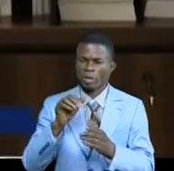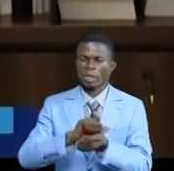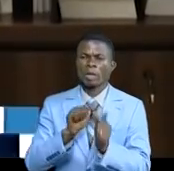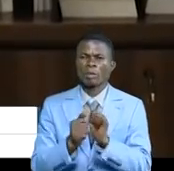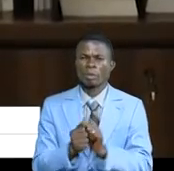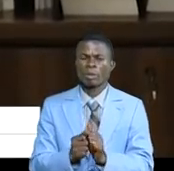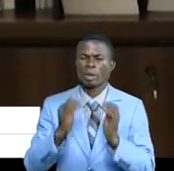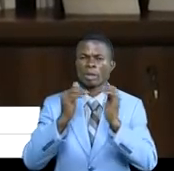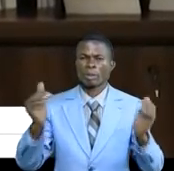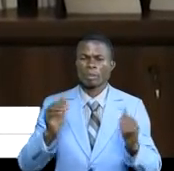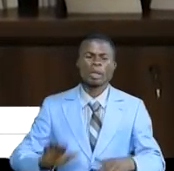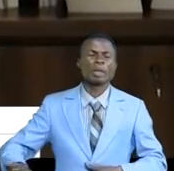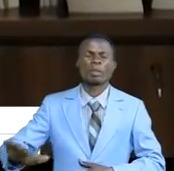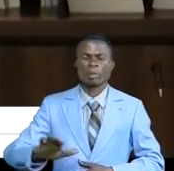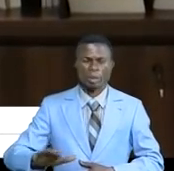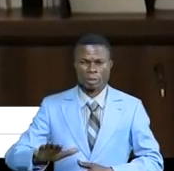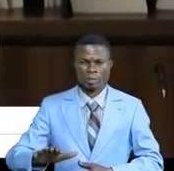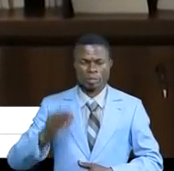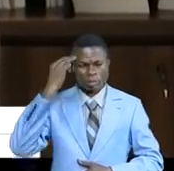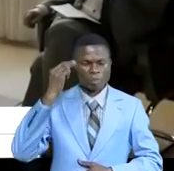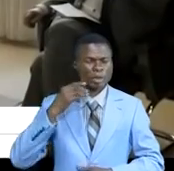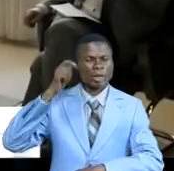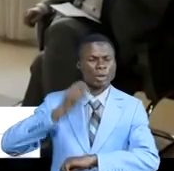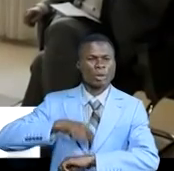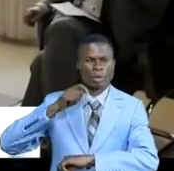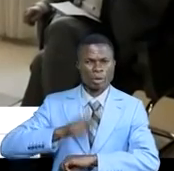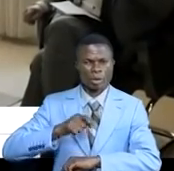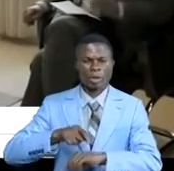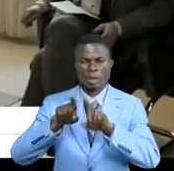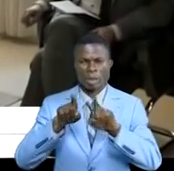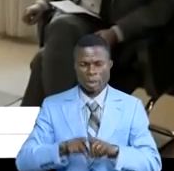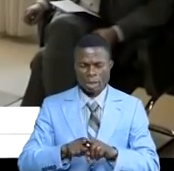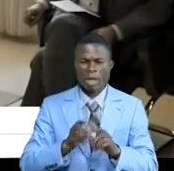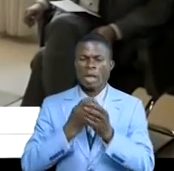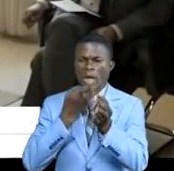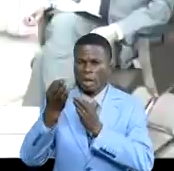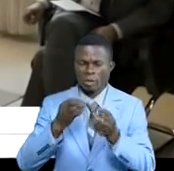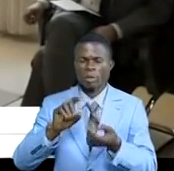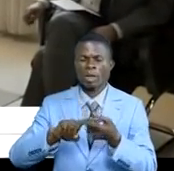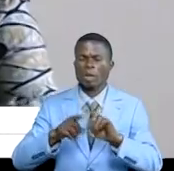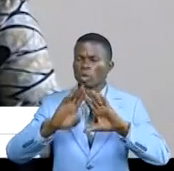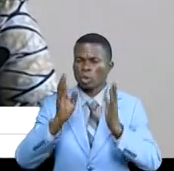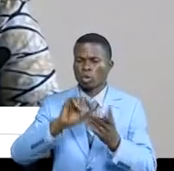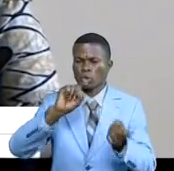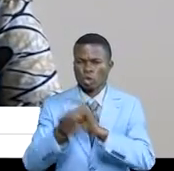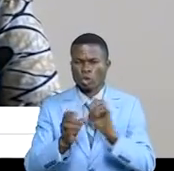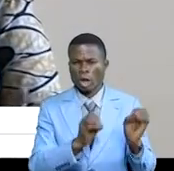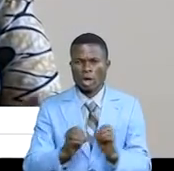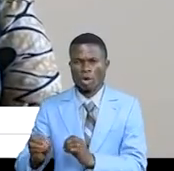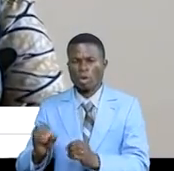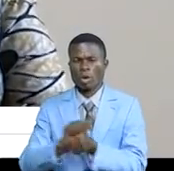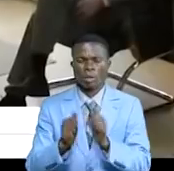de la stabilisation du pays. La ministre de la Justice a également présenté à son hôte toutes les réformes entreprises dans son